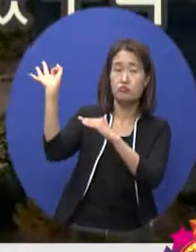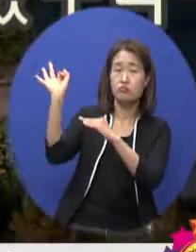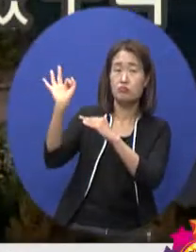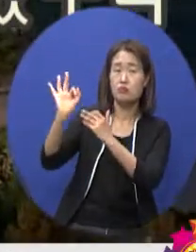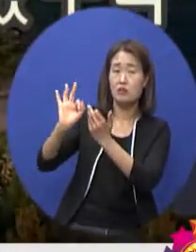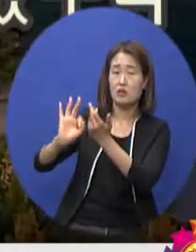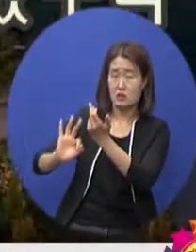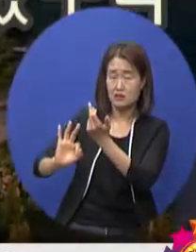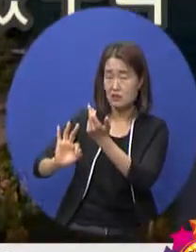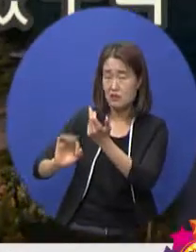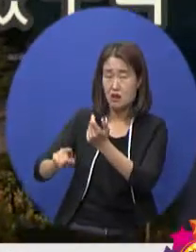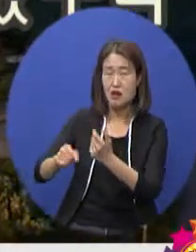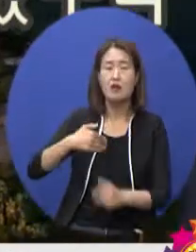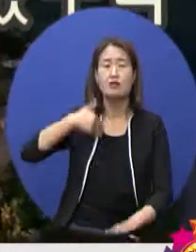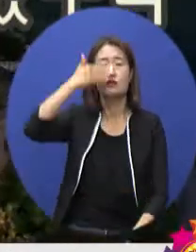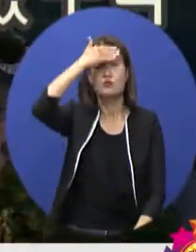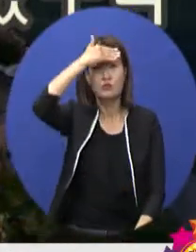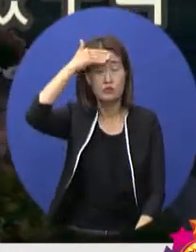조산 넘어가는